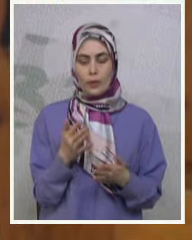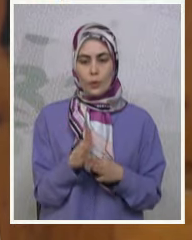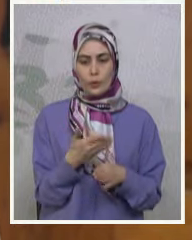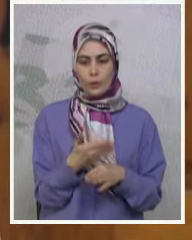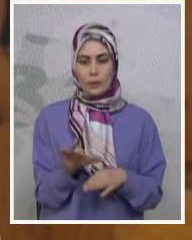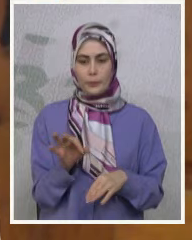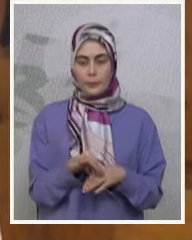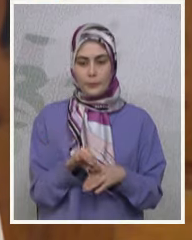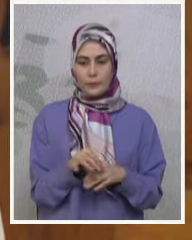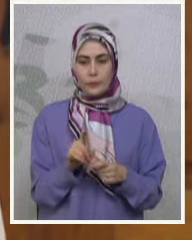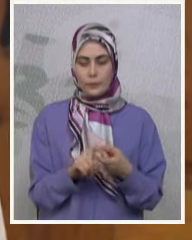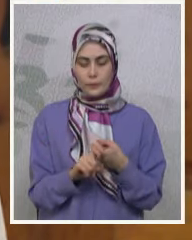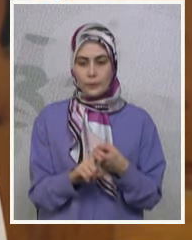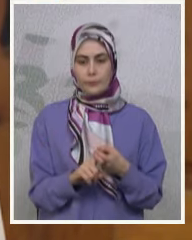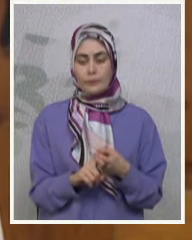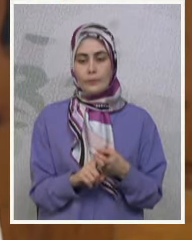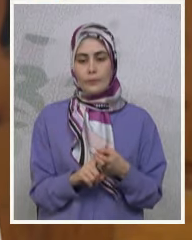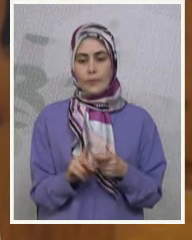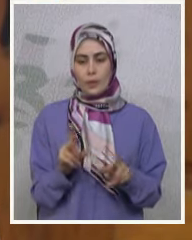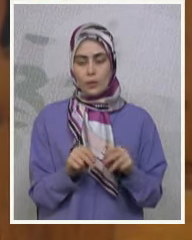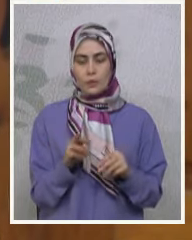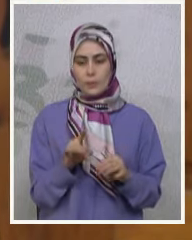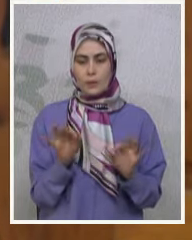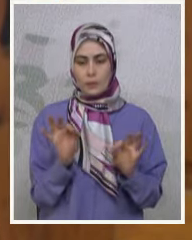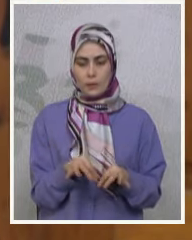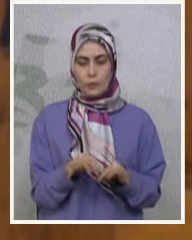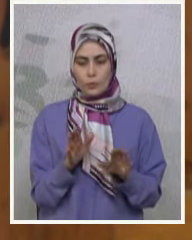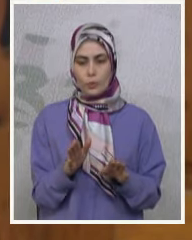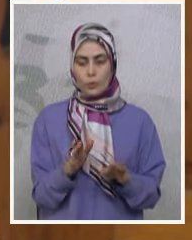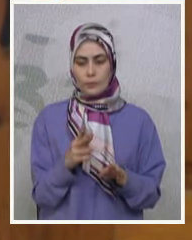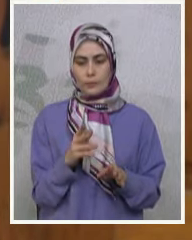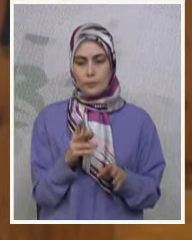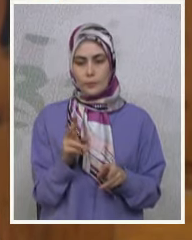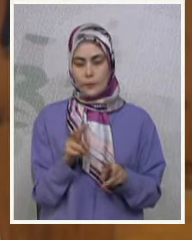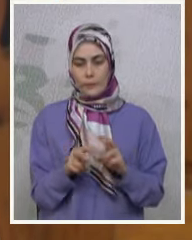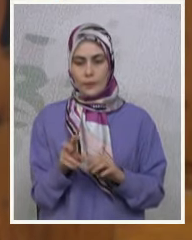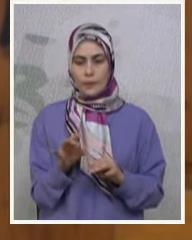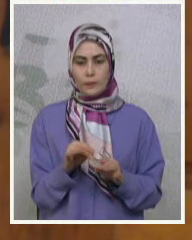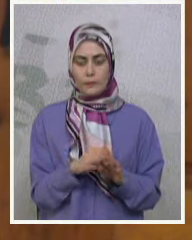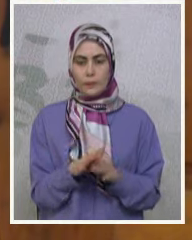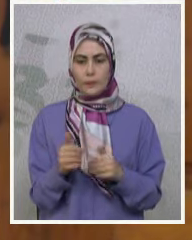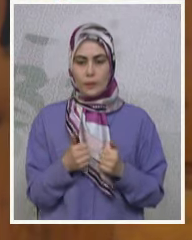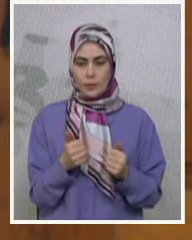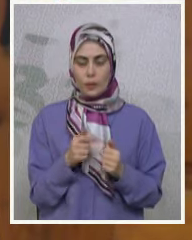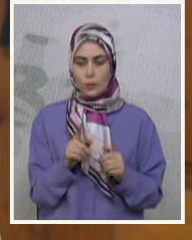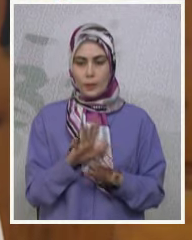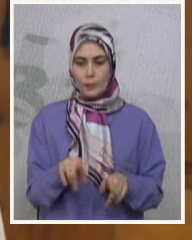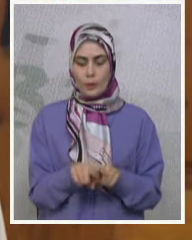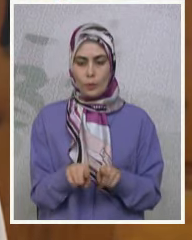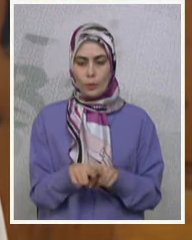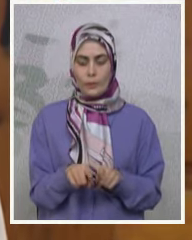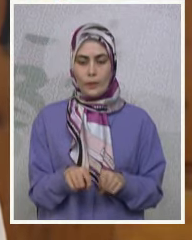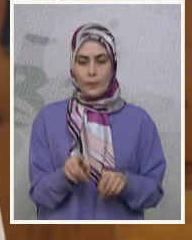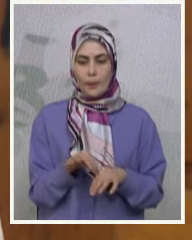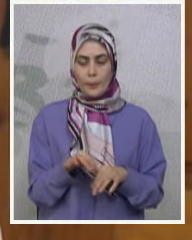отдельные какие-то эпизоды, значит, мы, соответственно, будем реагировать на все это и постараемся не